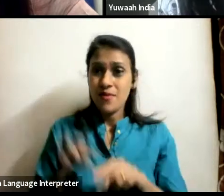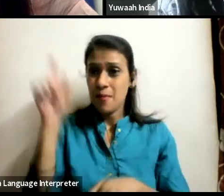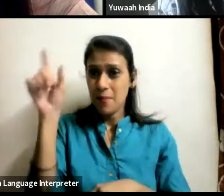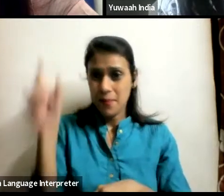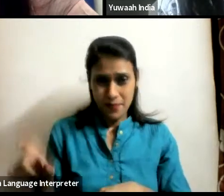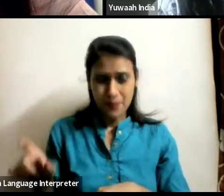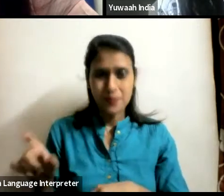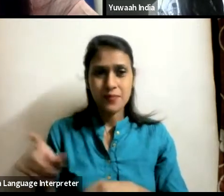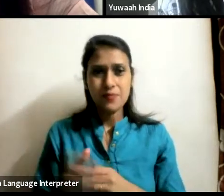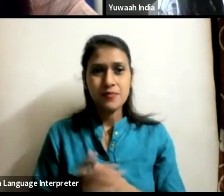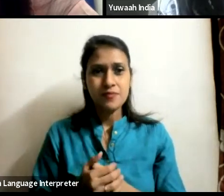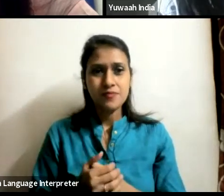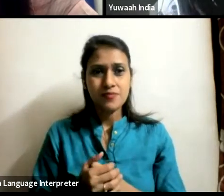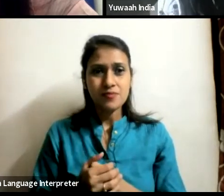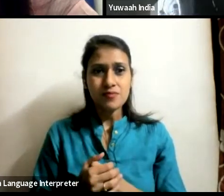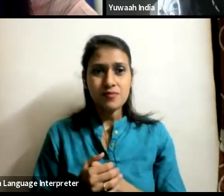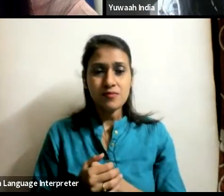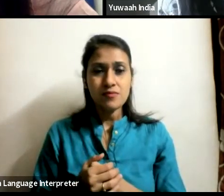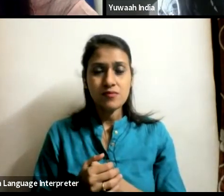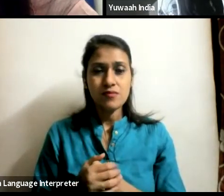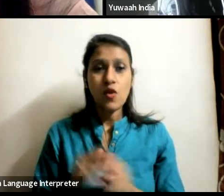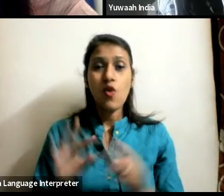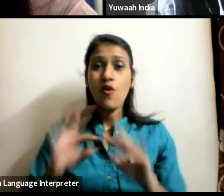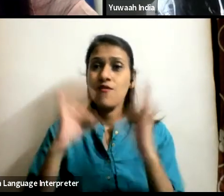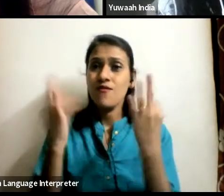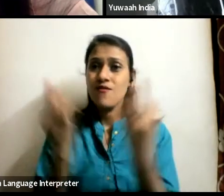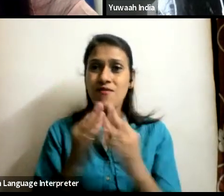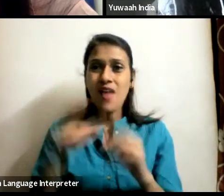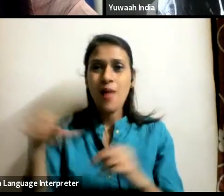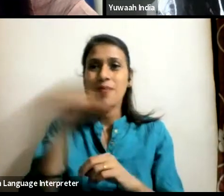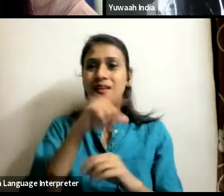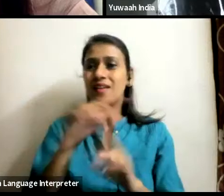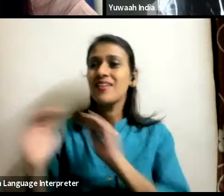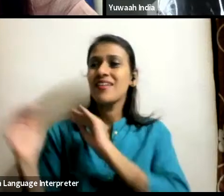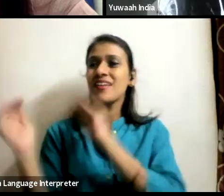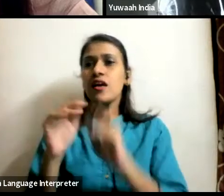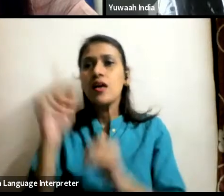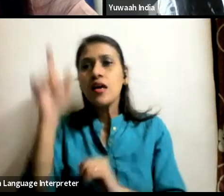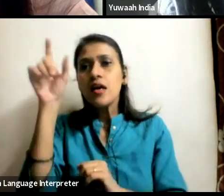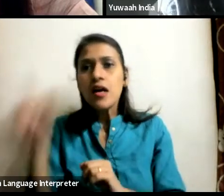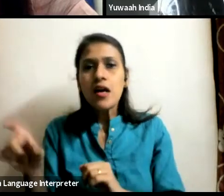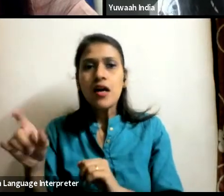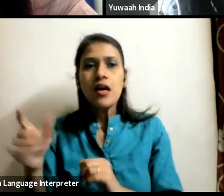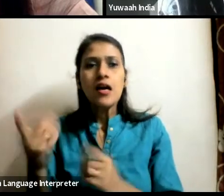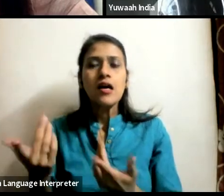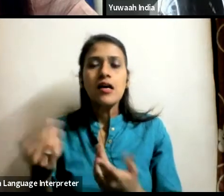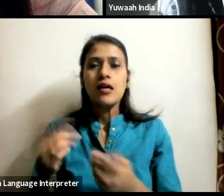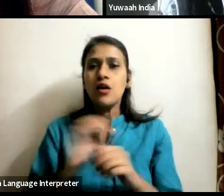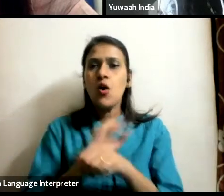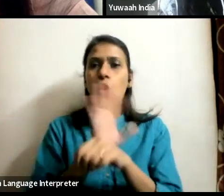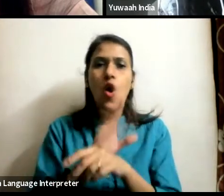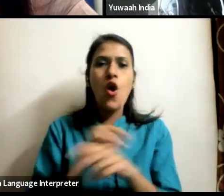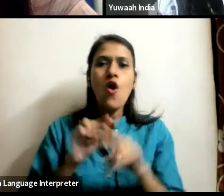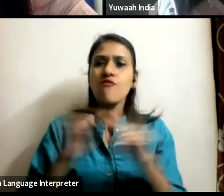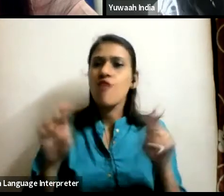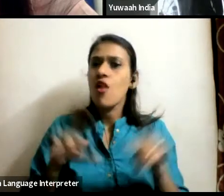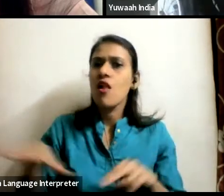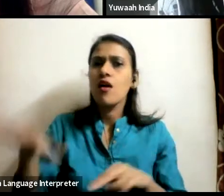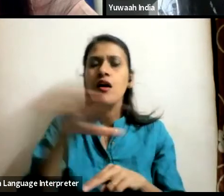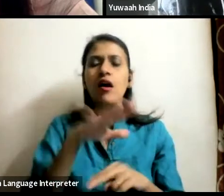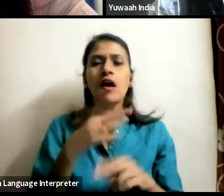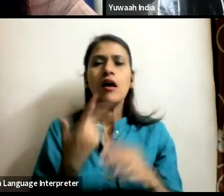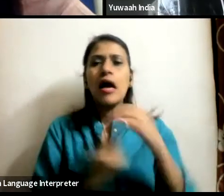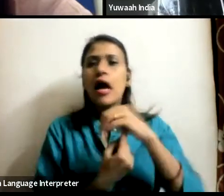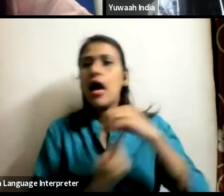सिम्टम्स डिस्प्ले कर रहे हैं और पूरा परिवार पॉजिटिव है, तो फिर आइसोलेशन प्रोसेस का क्या